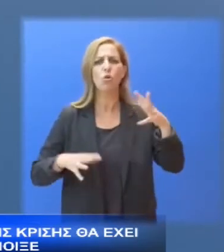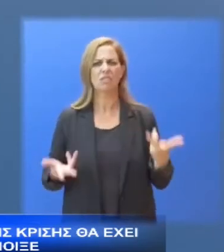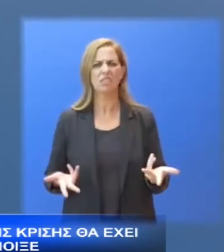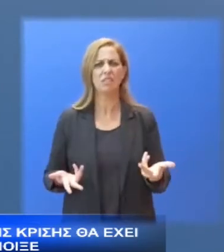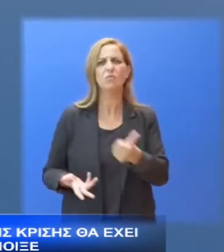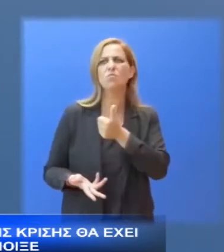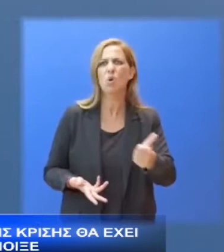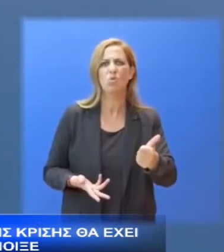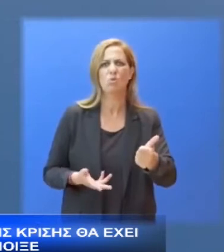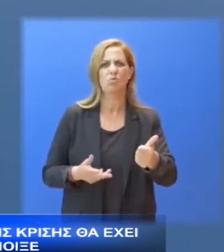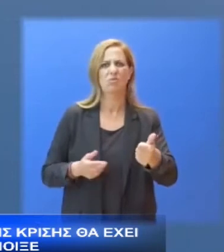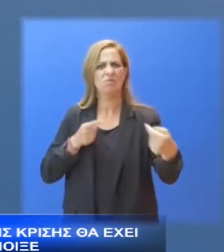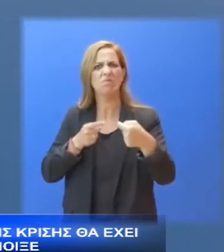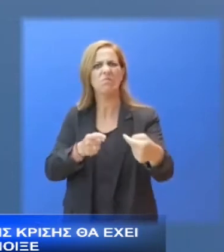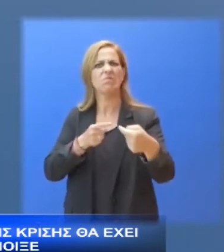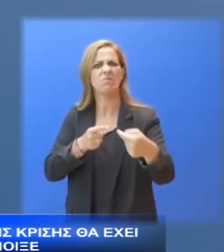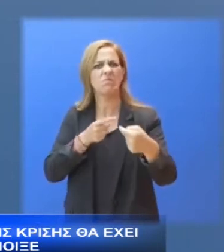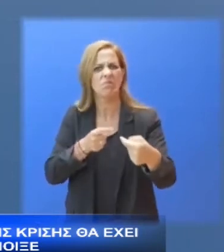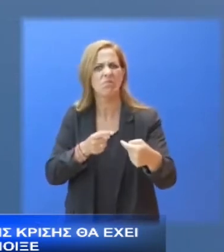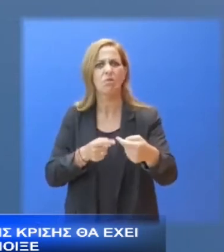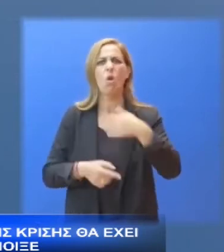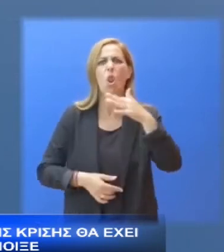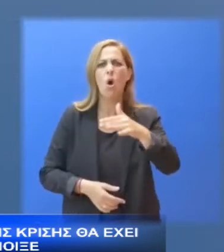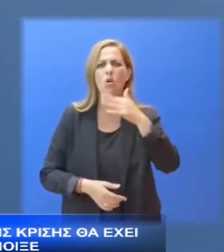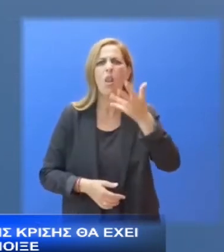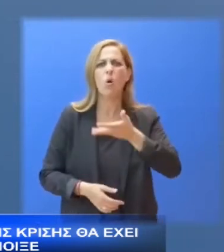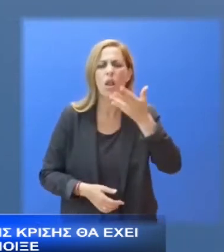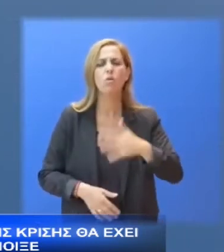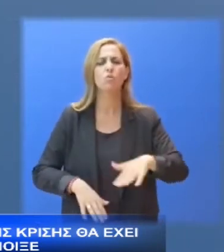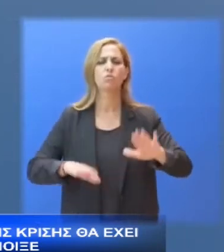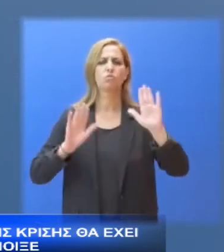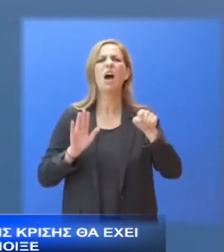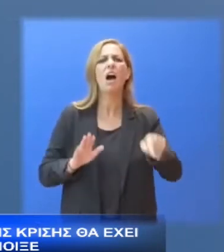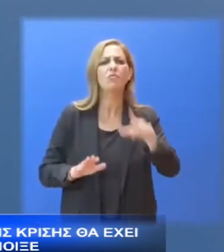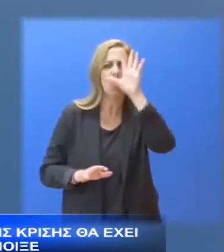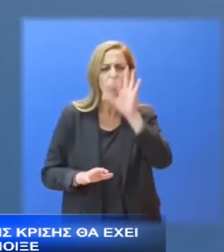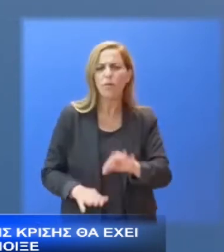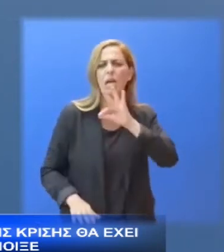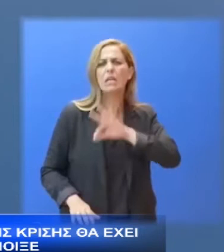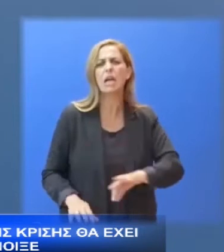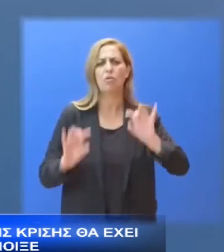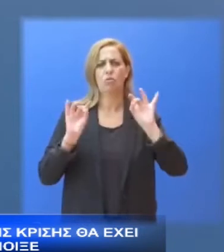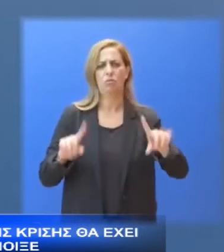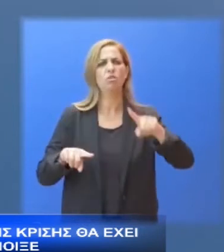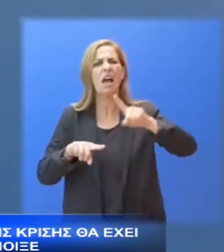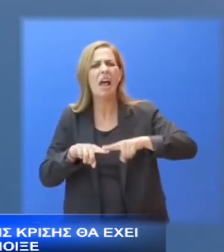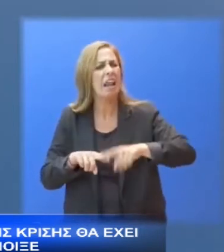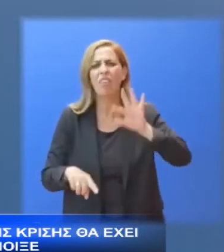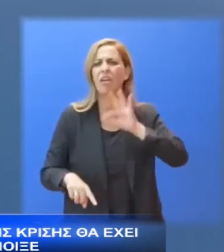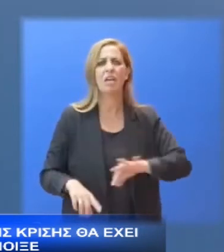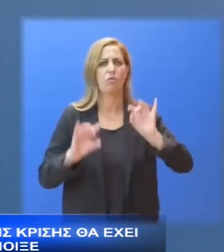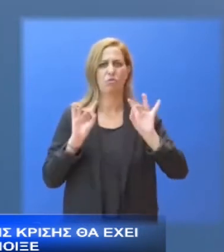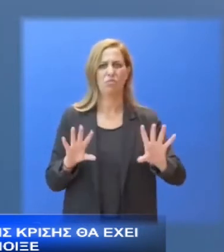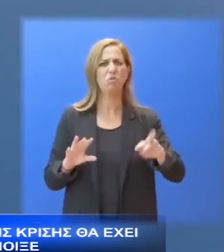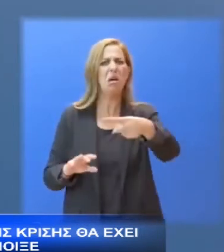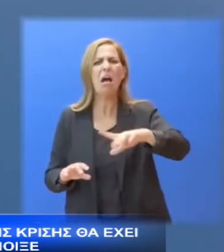ενέργειά του σε λεκτικές αντιπαραθέσεις με την αντιπολίτευση, γιατί θεωρούμε ότι κάτι τέτοιο δεν είναι παραγωγικό για την πατρίδα και δεν ενδιαφέρει